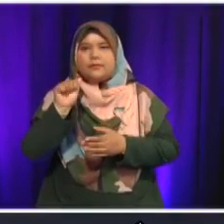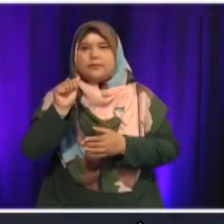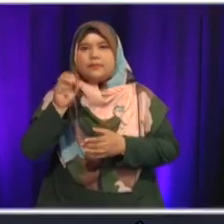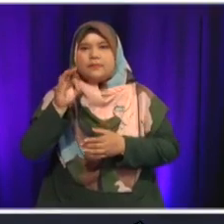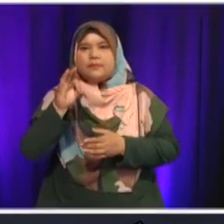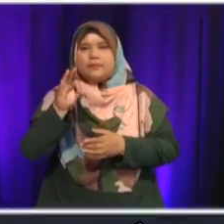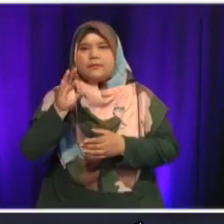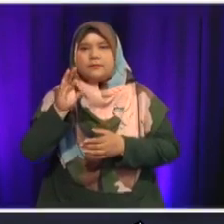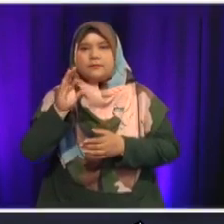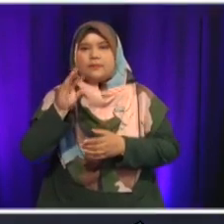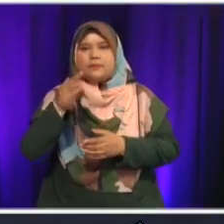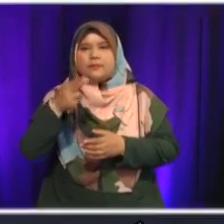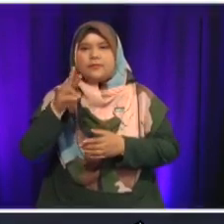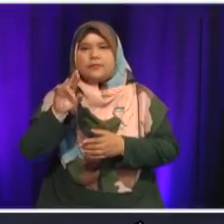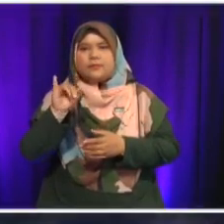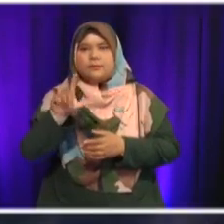coklat